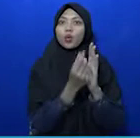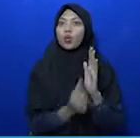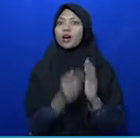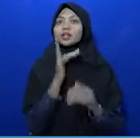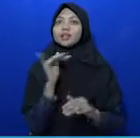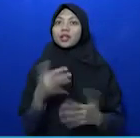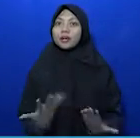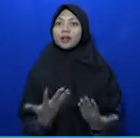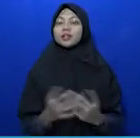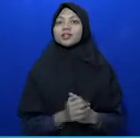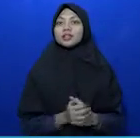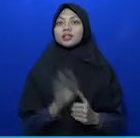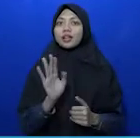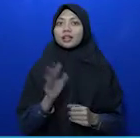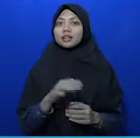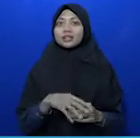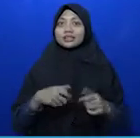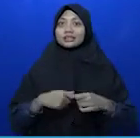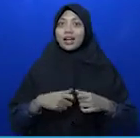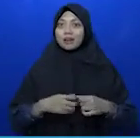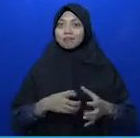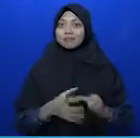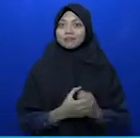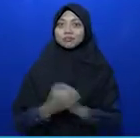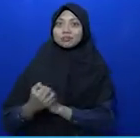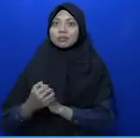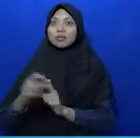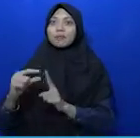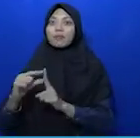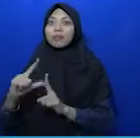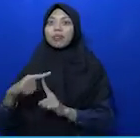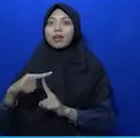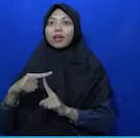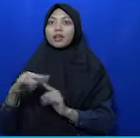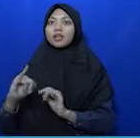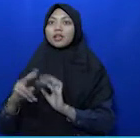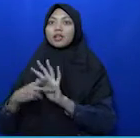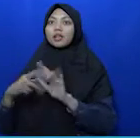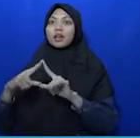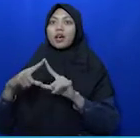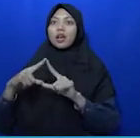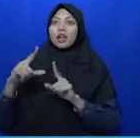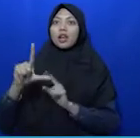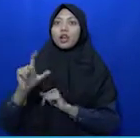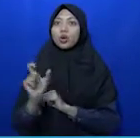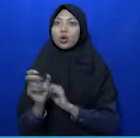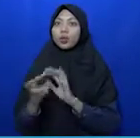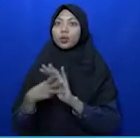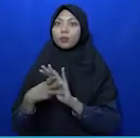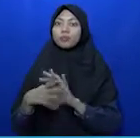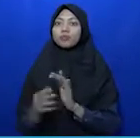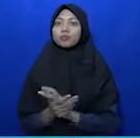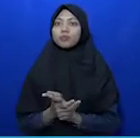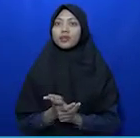hal pengambil alihan saham ini seperti apa dan tahap-tahap yang harus dilakukan sampai nanti